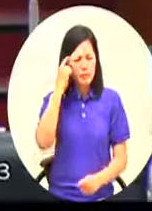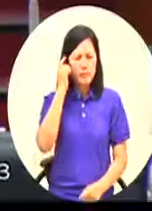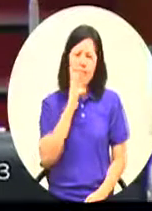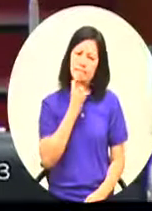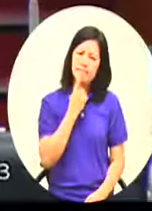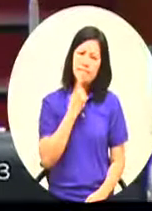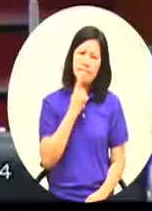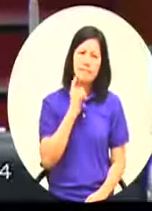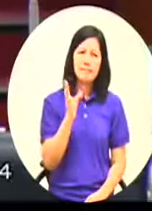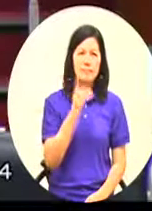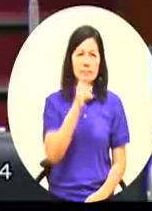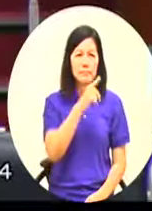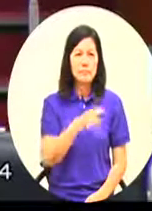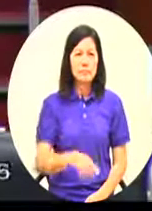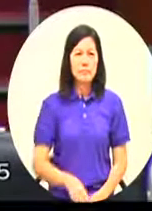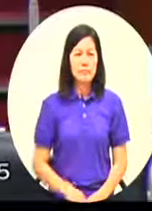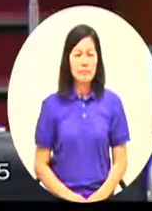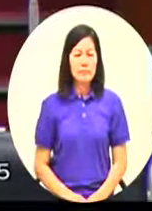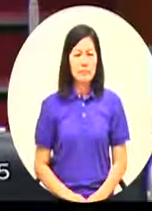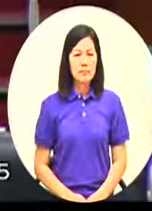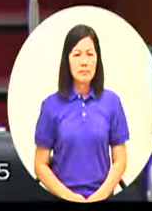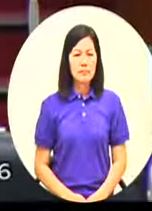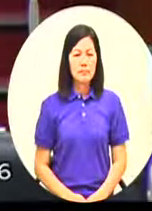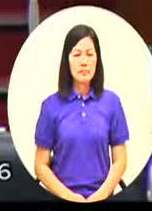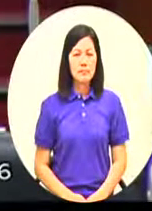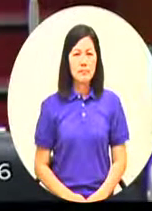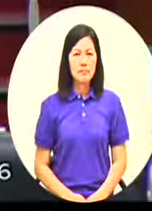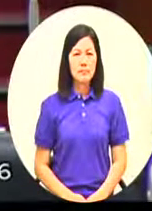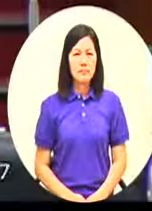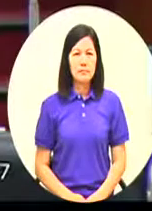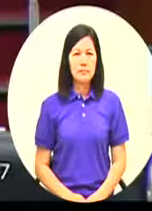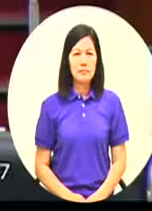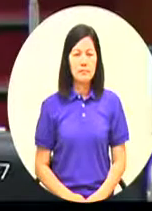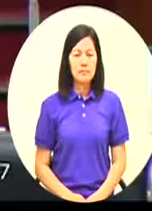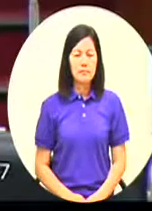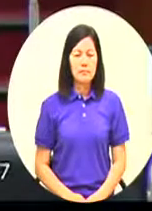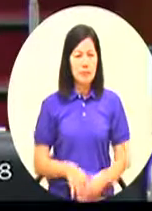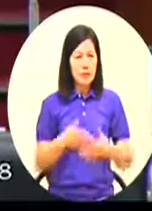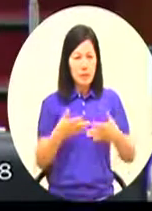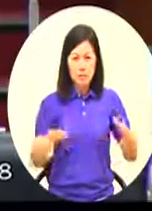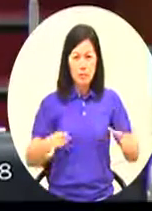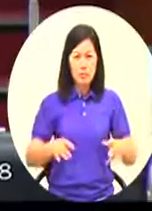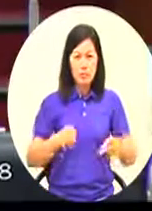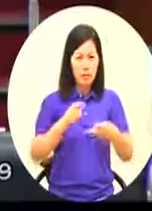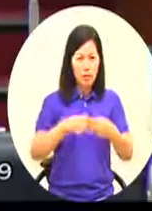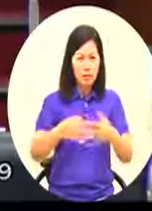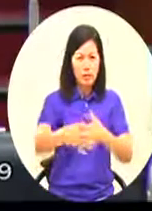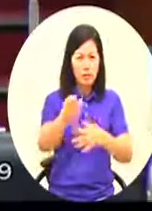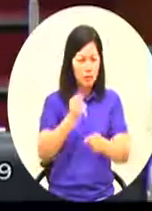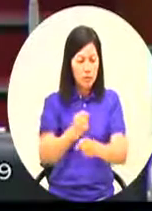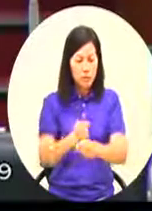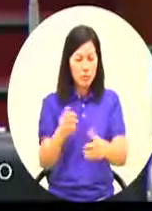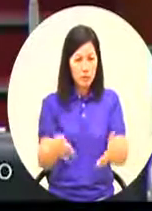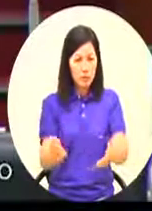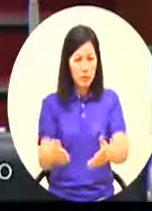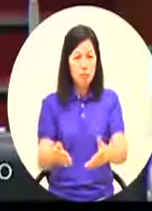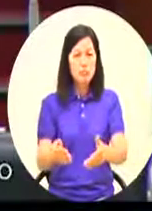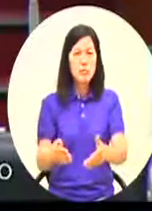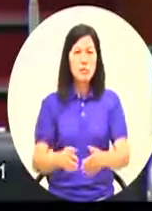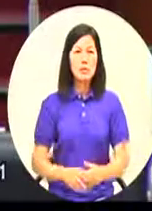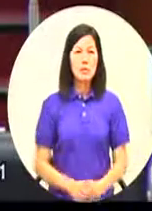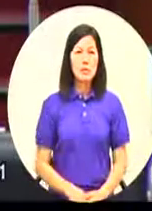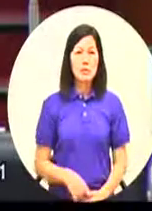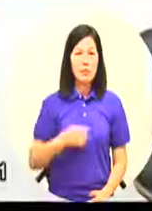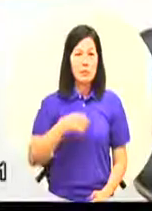问。真的是很大的疑问，很多工程、很多公共工程、很多工作，